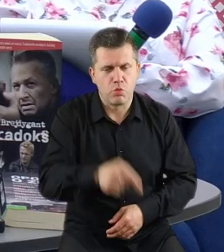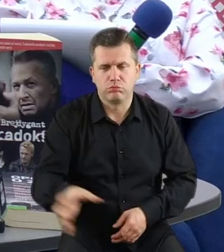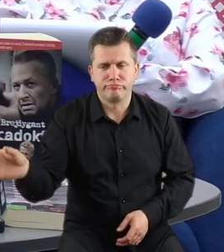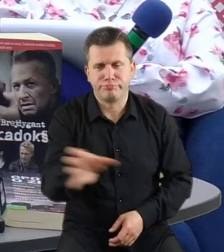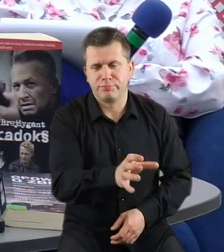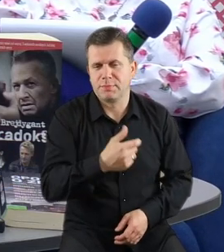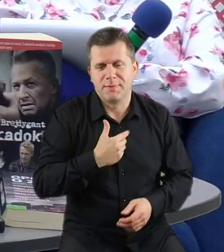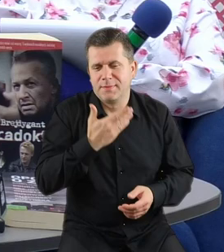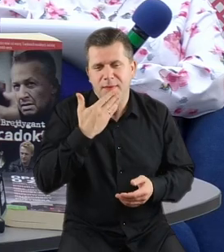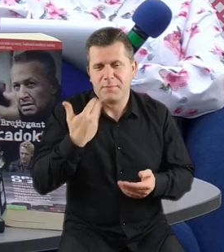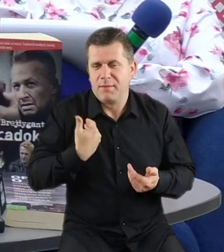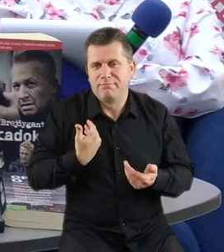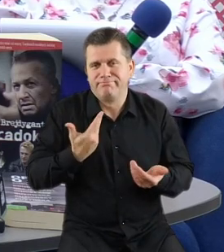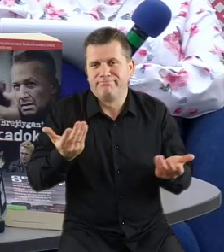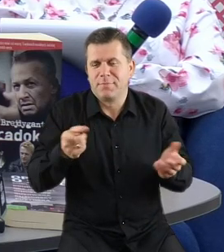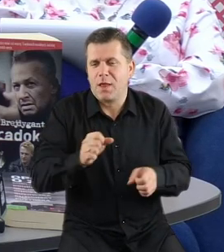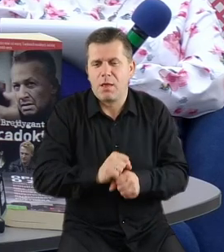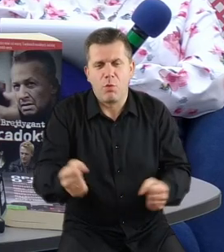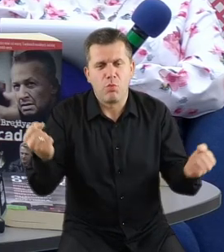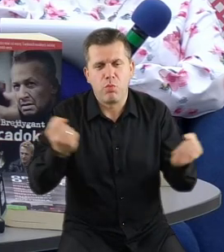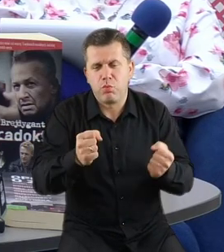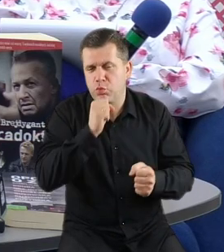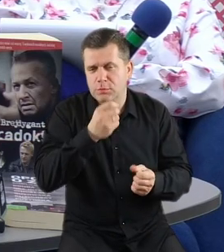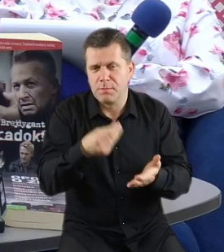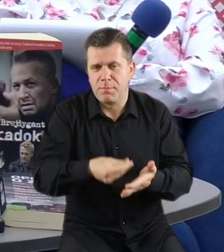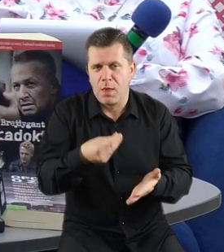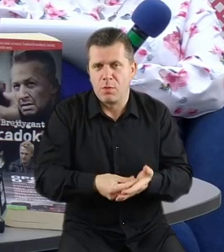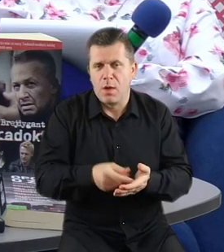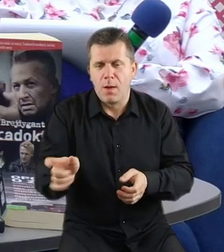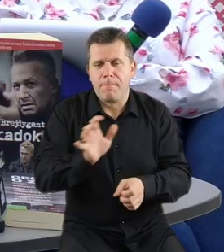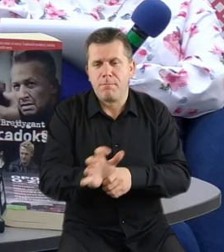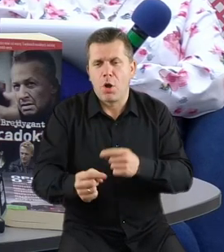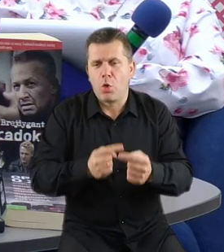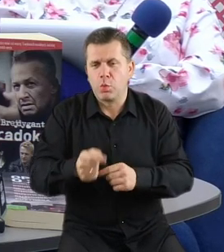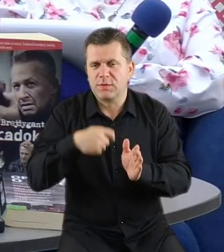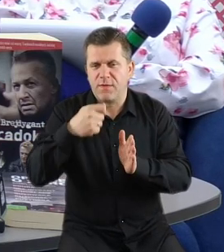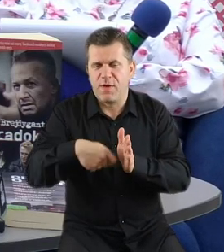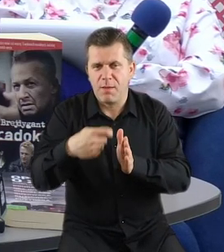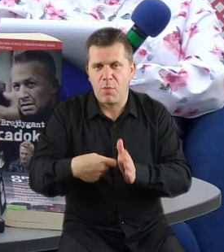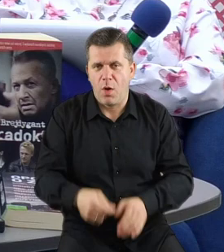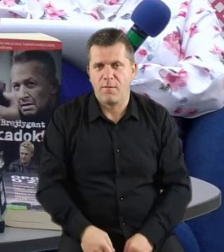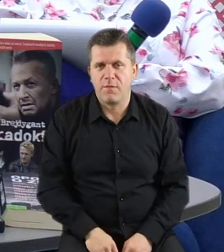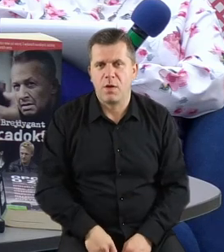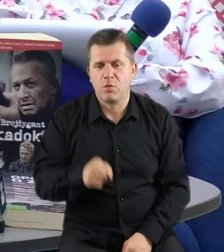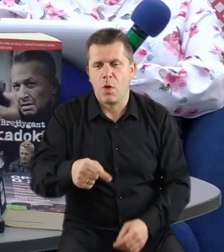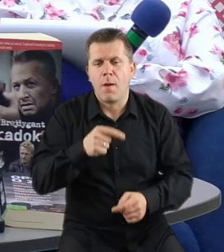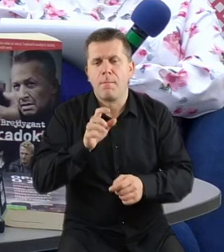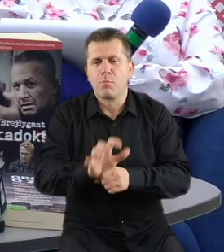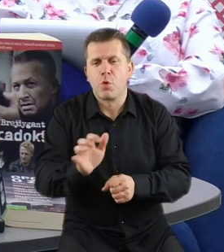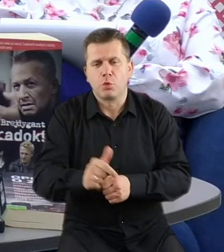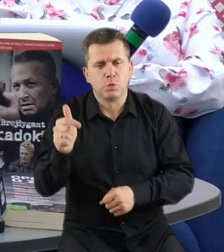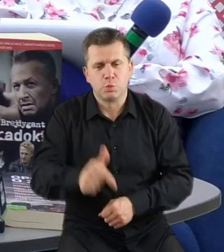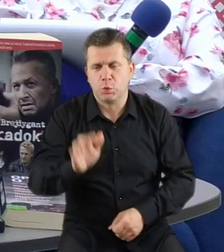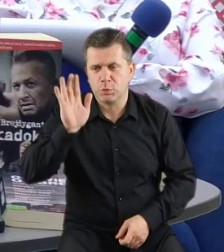i tak dalej. To zresztą są tak ogromne pieniądze, w sensie produkcja filmowa, no, że to producent musi